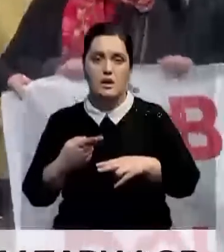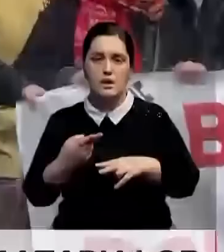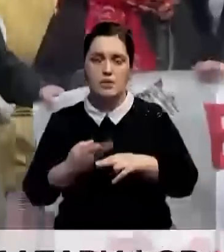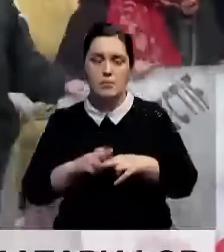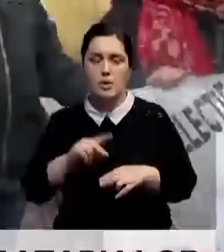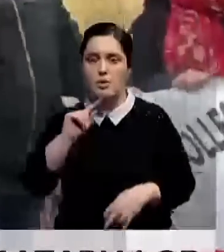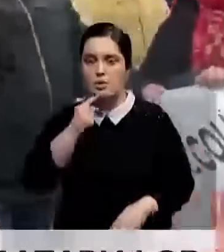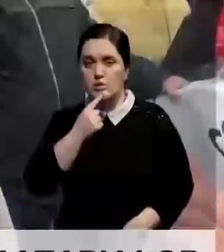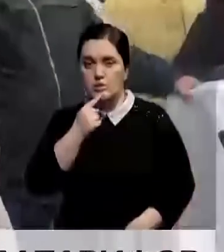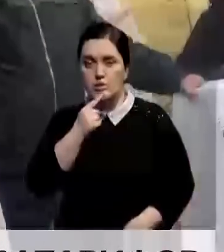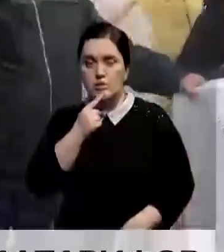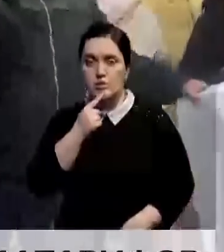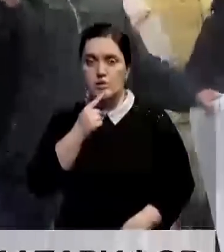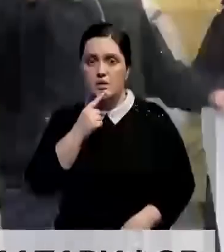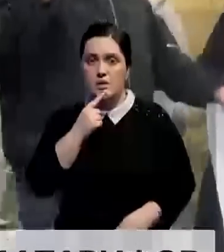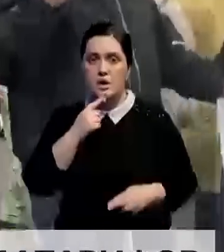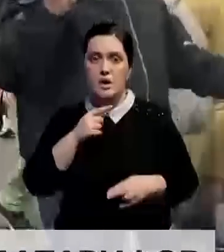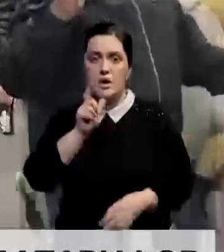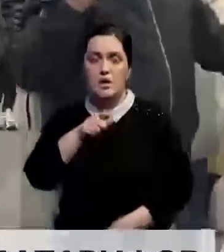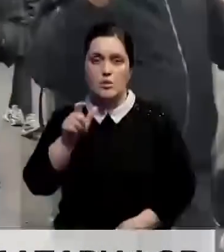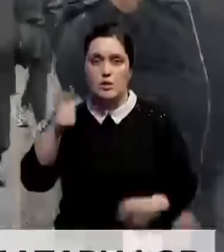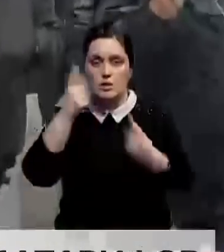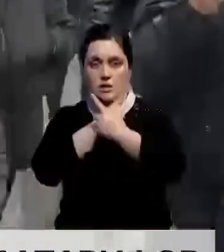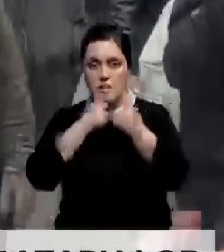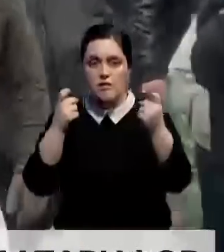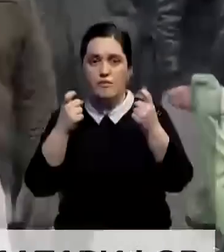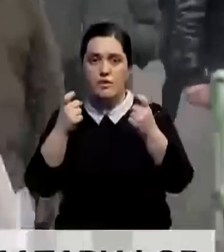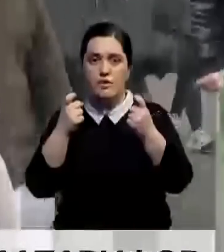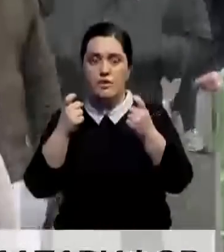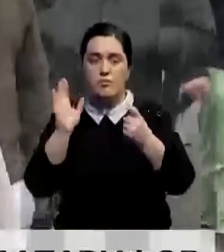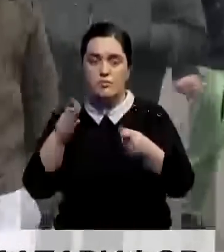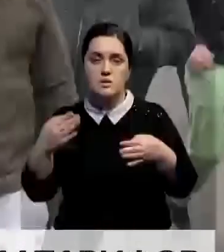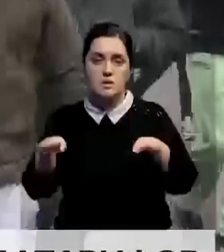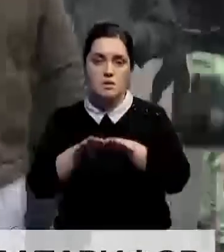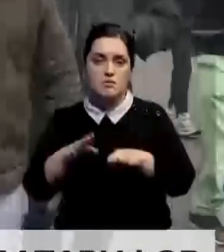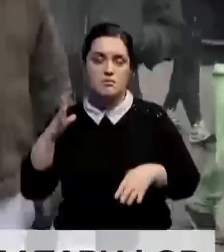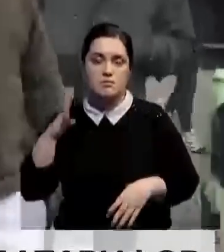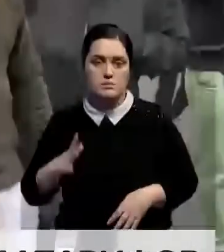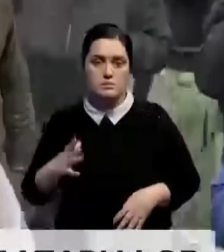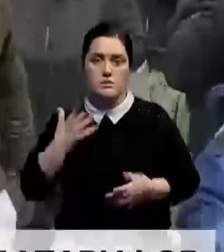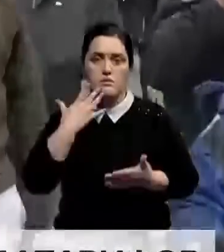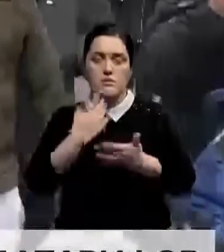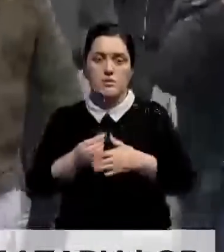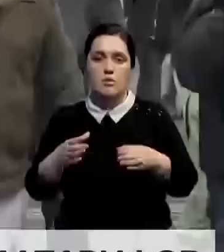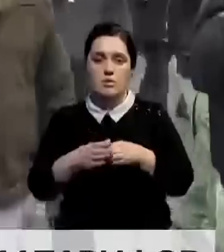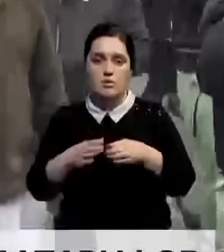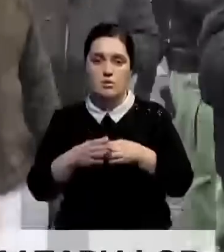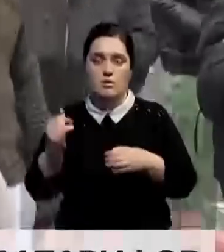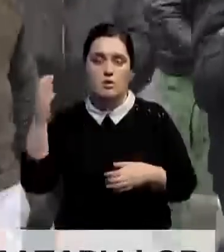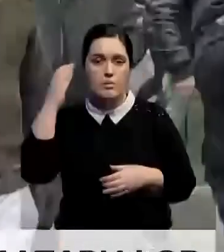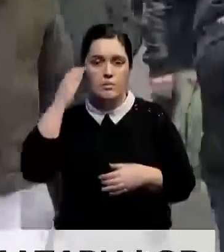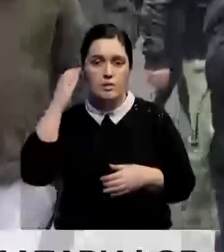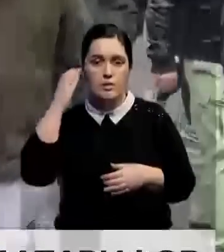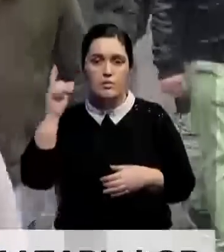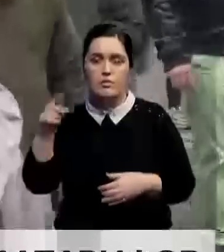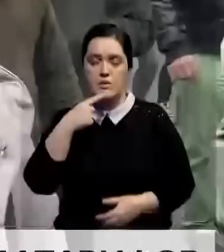сложно выжить в таких условиях. Многие булочники заявляют о том, что им просто придется закрыть свои предприятия. Я предлагаю сейчас послушать,